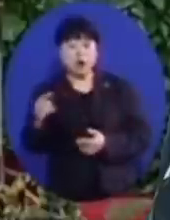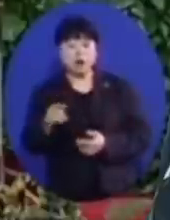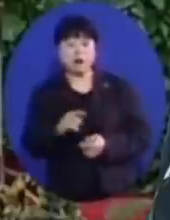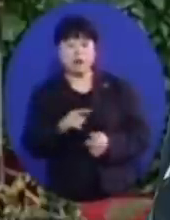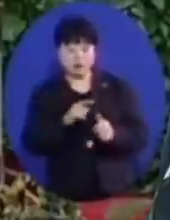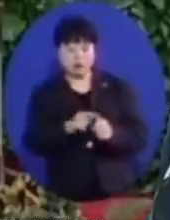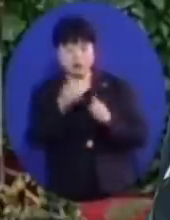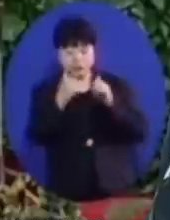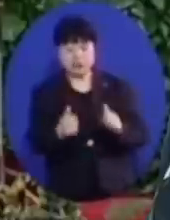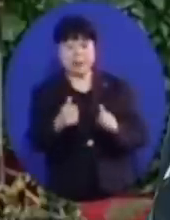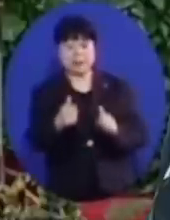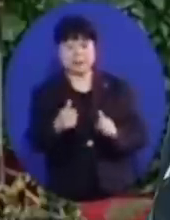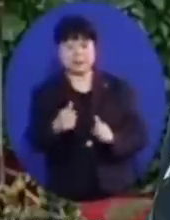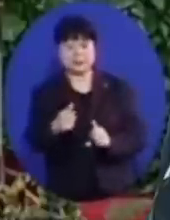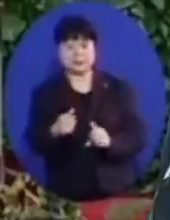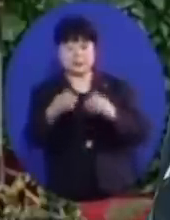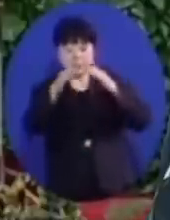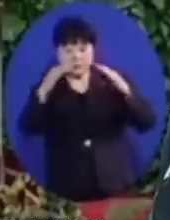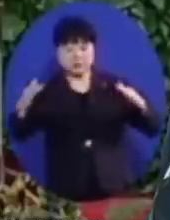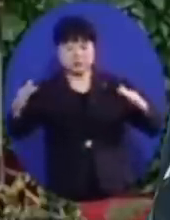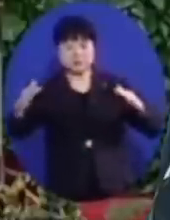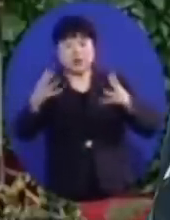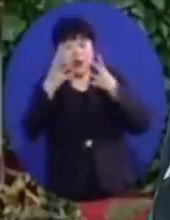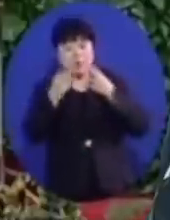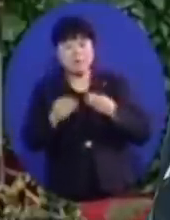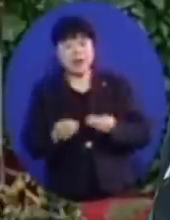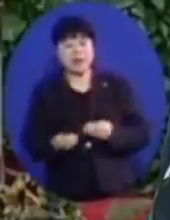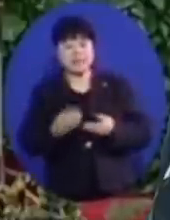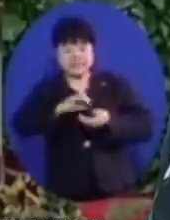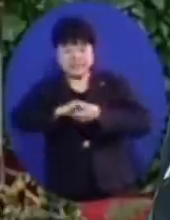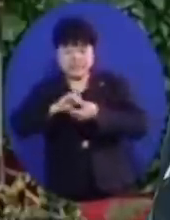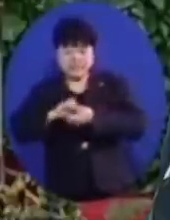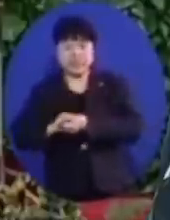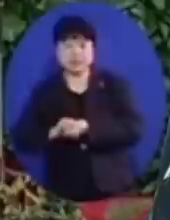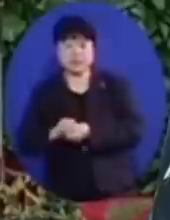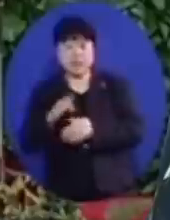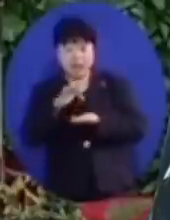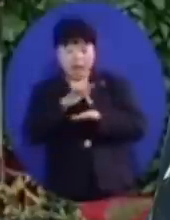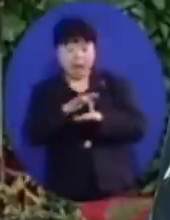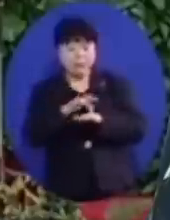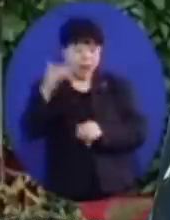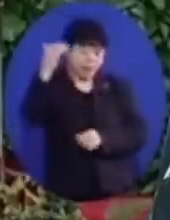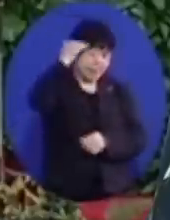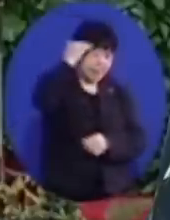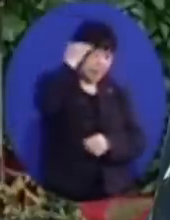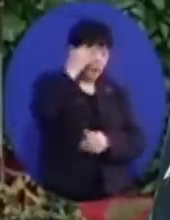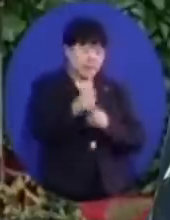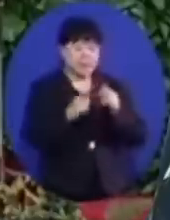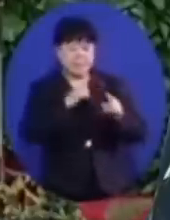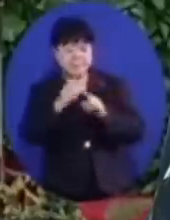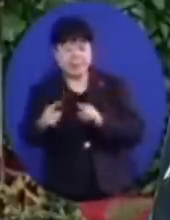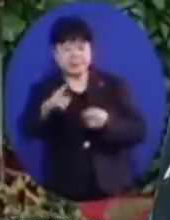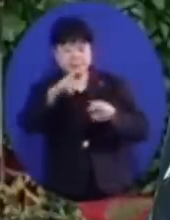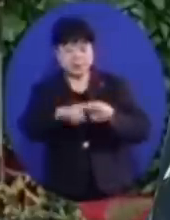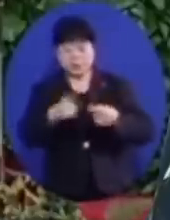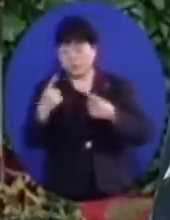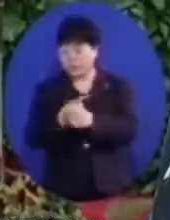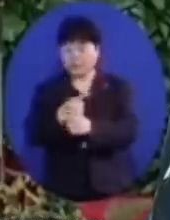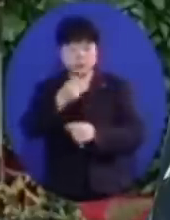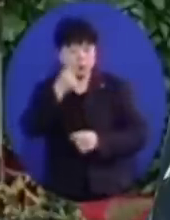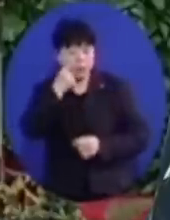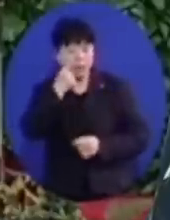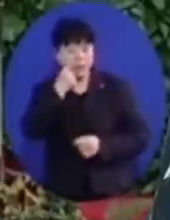루터는 재판정의 지붕을 덮은 수많은 기왓장이 악마로 변해 나를 친다 해도 하나님의 말씀은 변경할 수